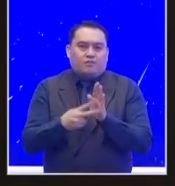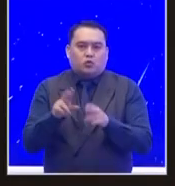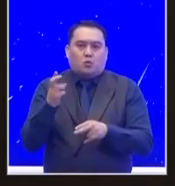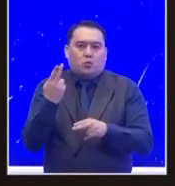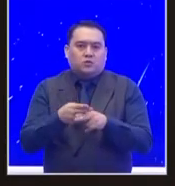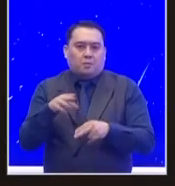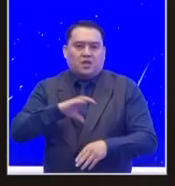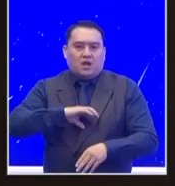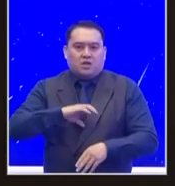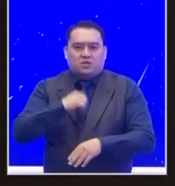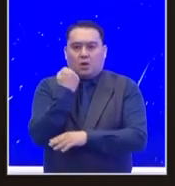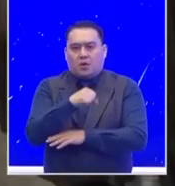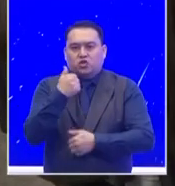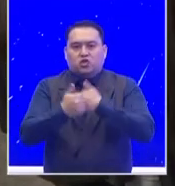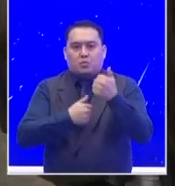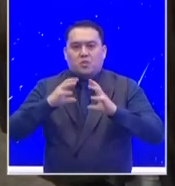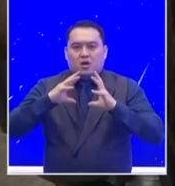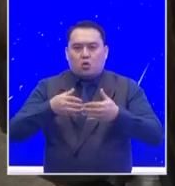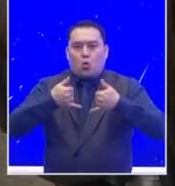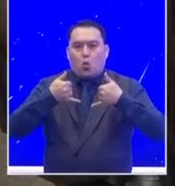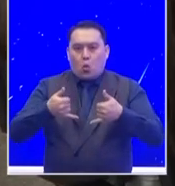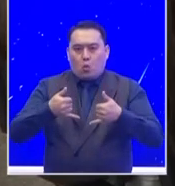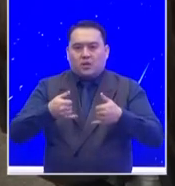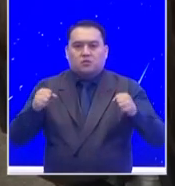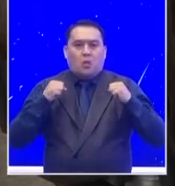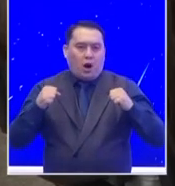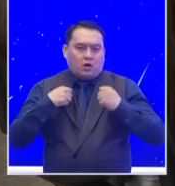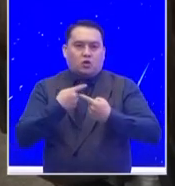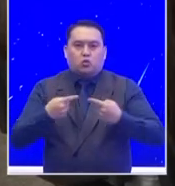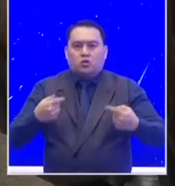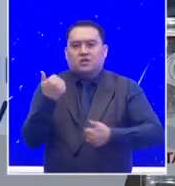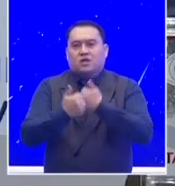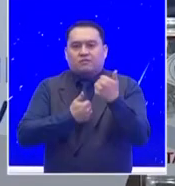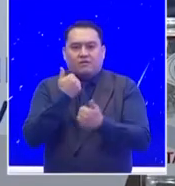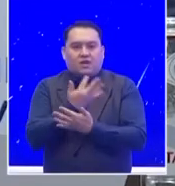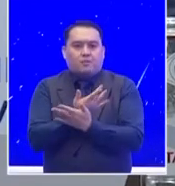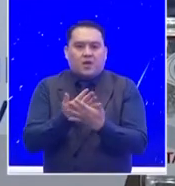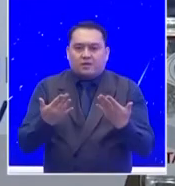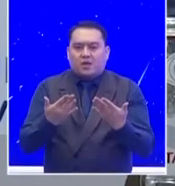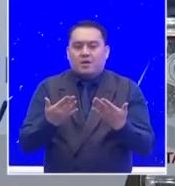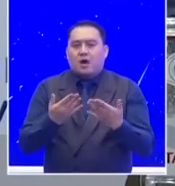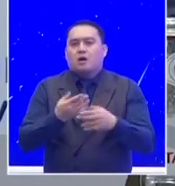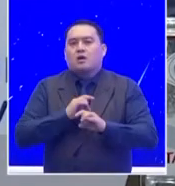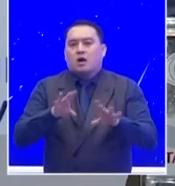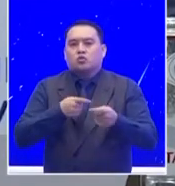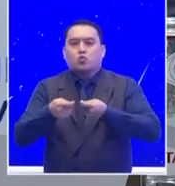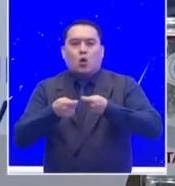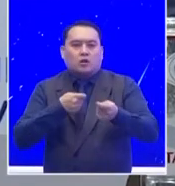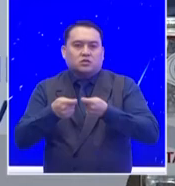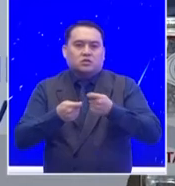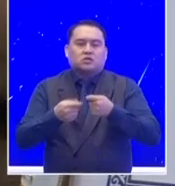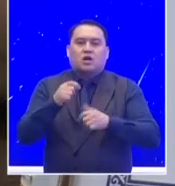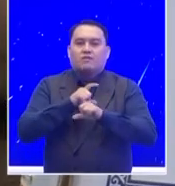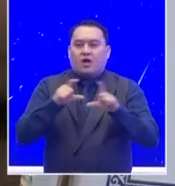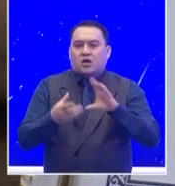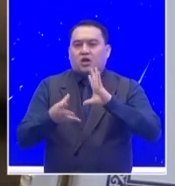бронзовых медалей, завоеванных на чемпионатах мира, кубках мира, спартакиадах и других соревнованиях. Как отметило руководство заведения,